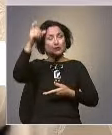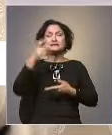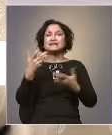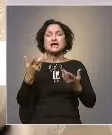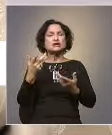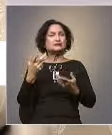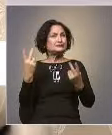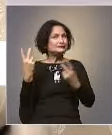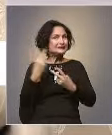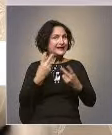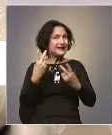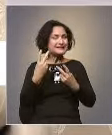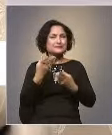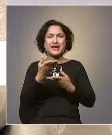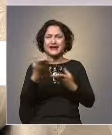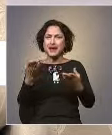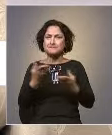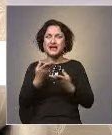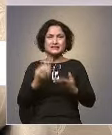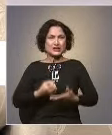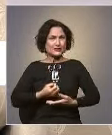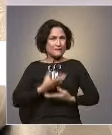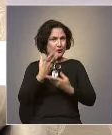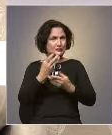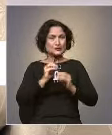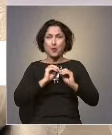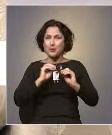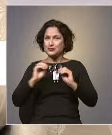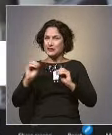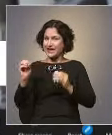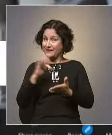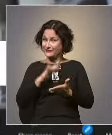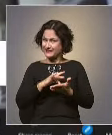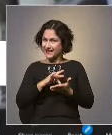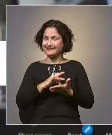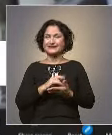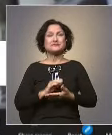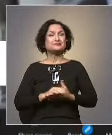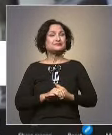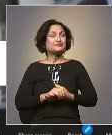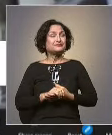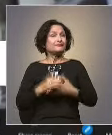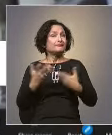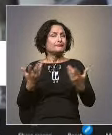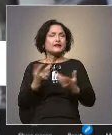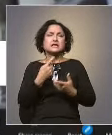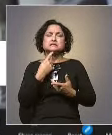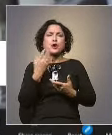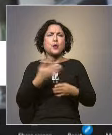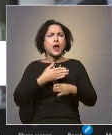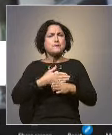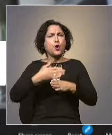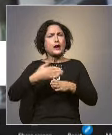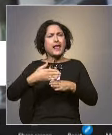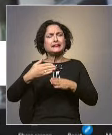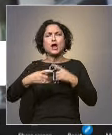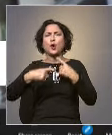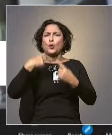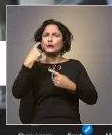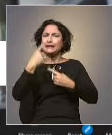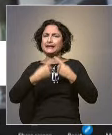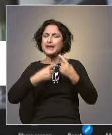Мирослава Димитрова от Центъра за творческо обучение. Здравейте! Здравейте! За коя поредна година всъщност